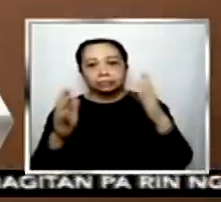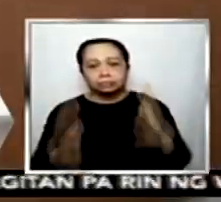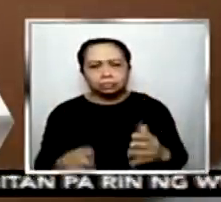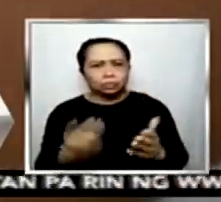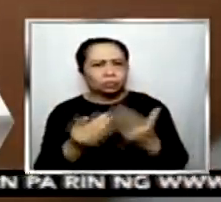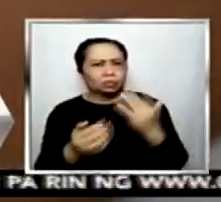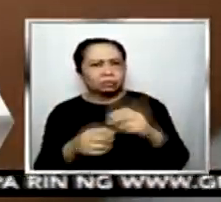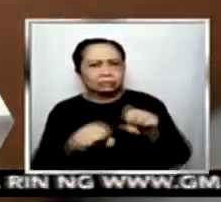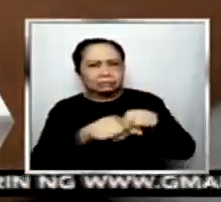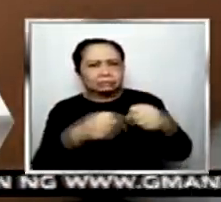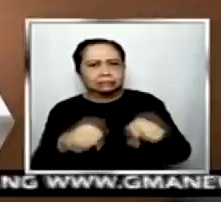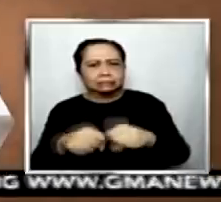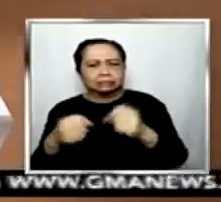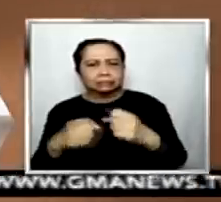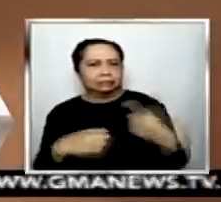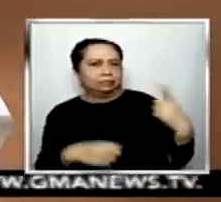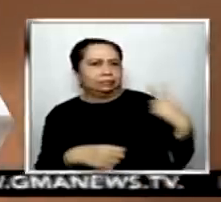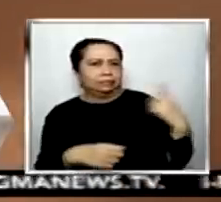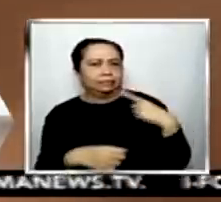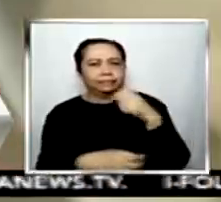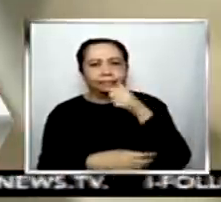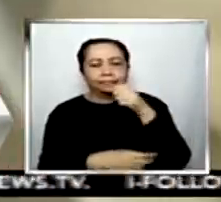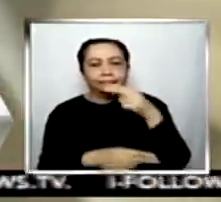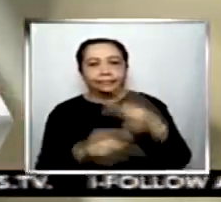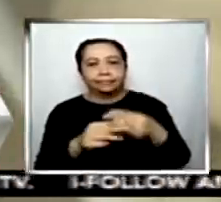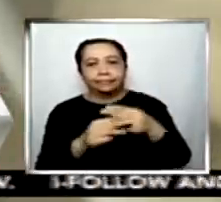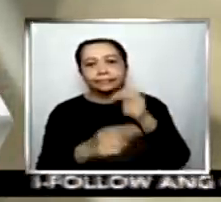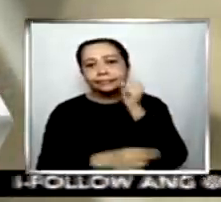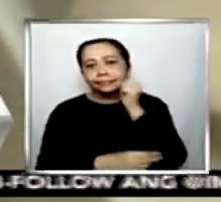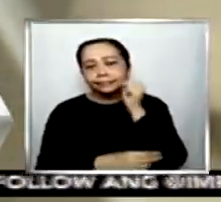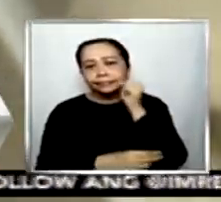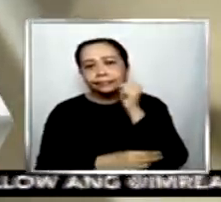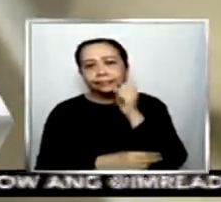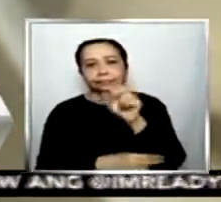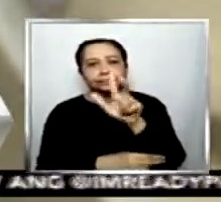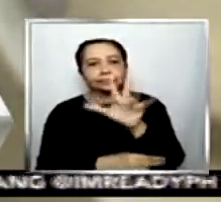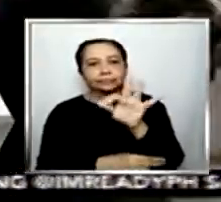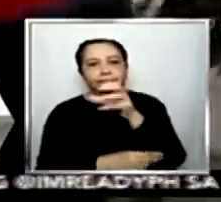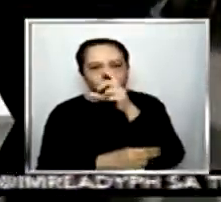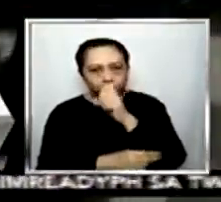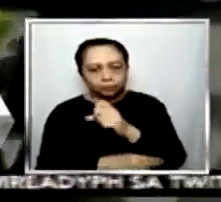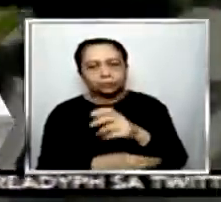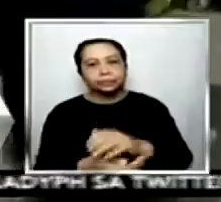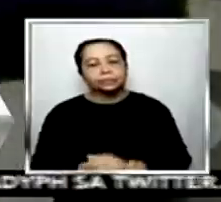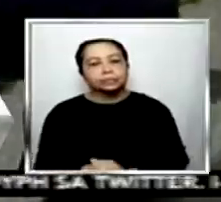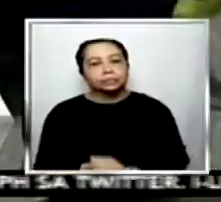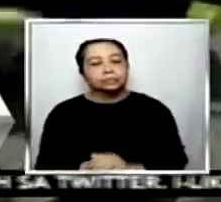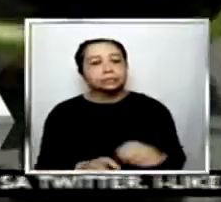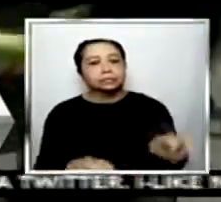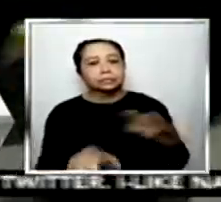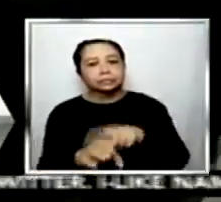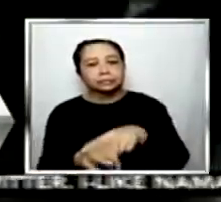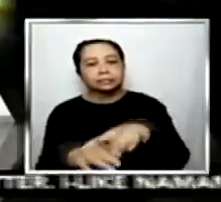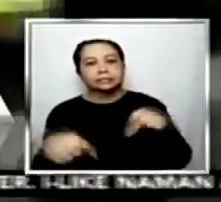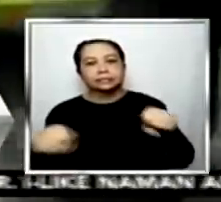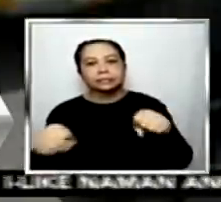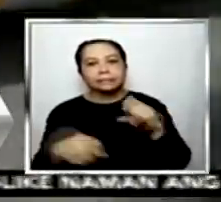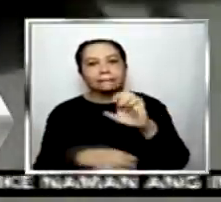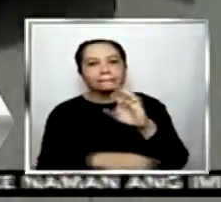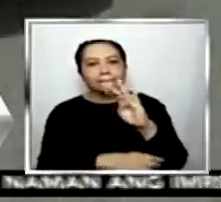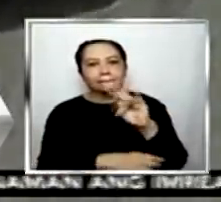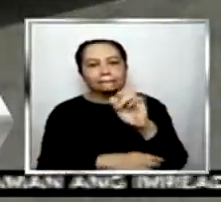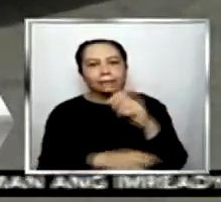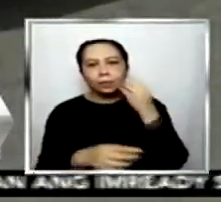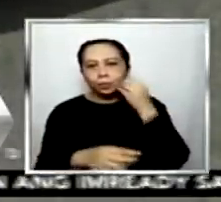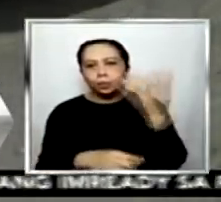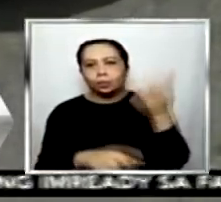rin ang kaliwang kamay ng biktimang si Shay Veran, 39 na taong gulang. Sakay siya noon ng e-bike at pauwi na sana galing sa